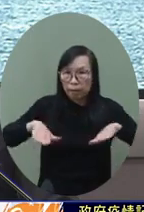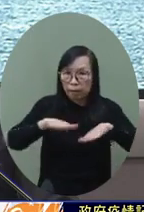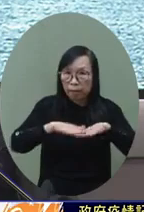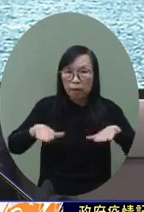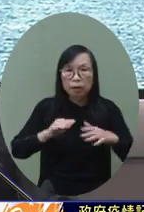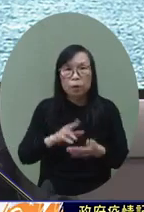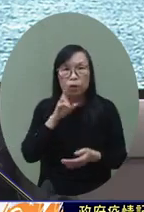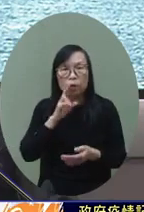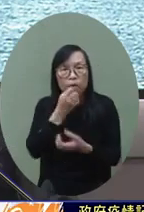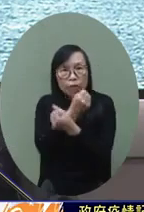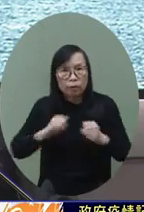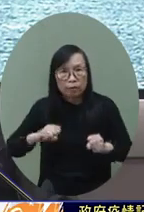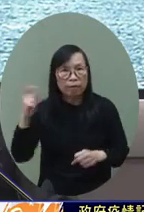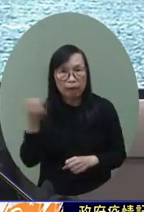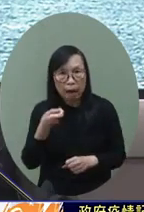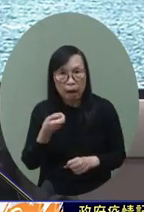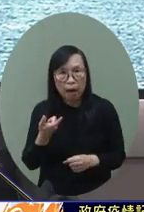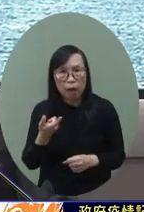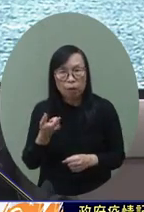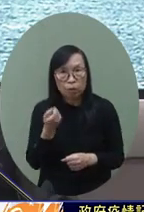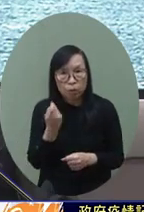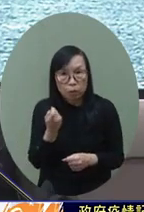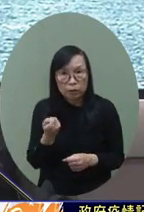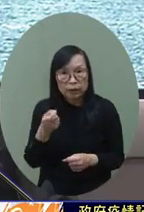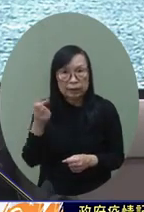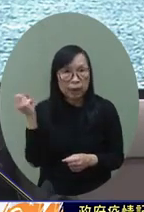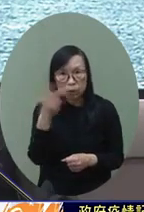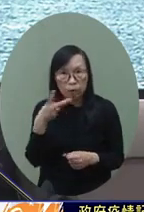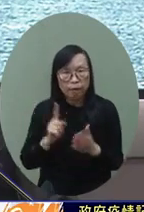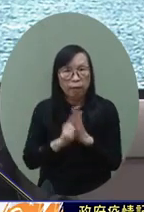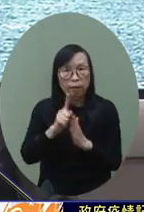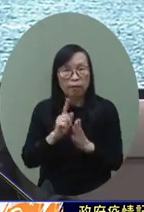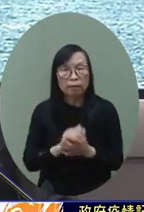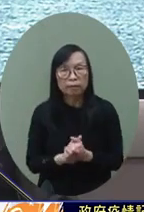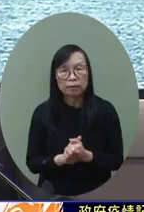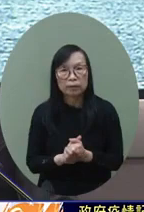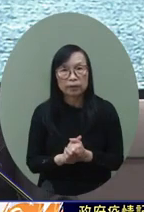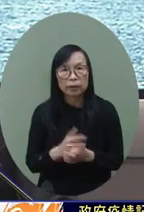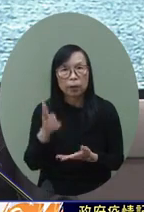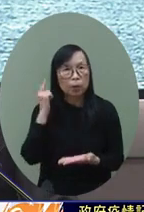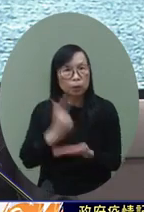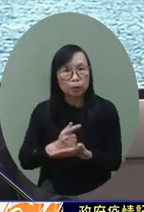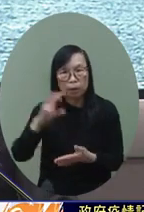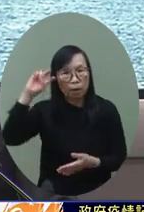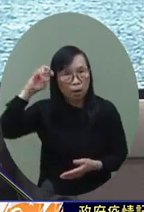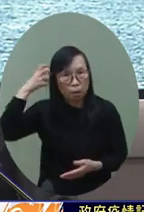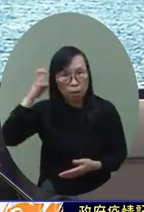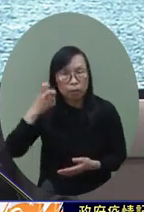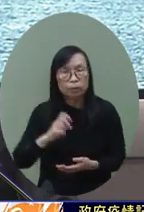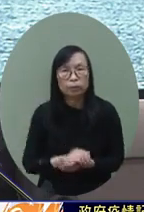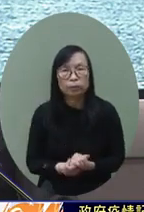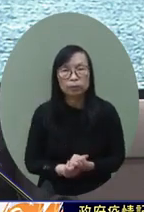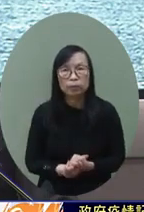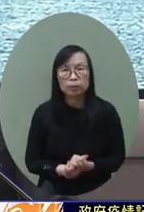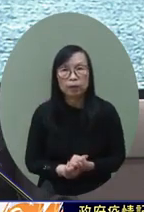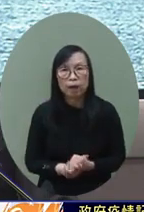如果放鬆得太快嘅時候，會唔會好容易引起疫情嘅反彈咧？咁呢個都係一個好重要嘅考量嚟嘅。咁另外就係